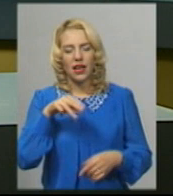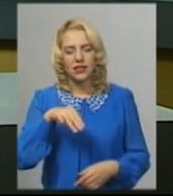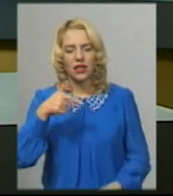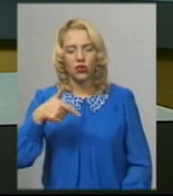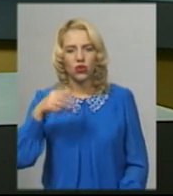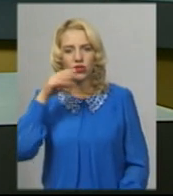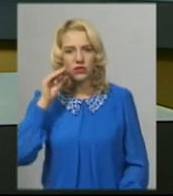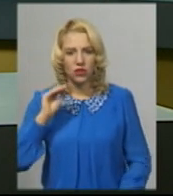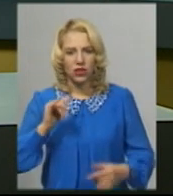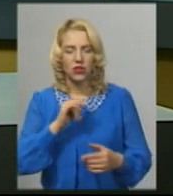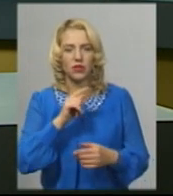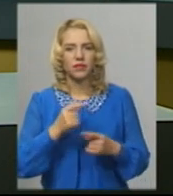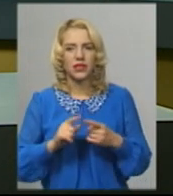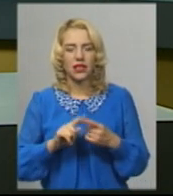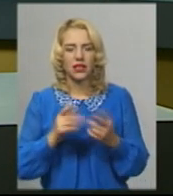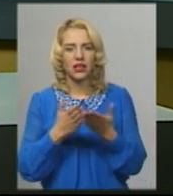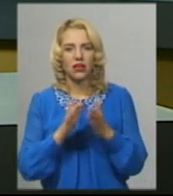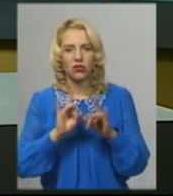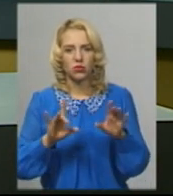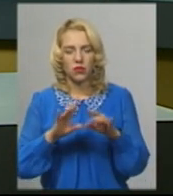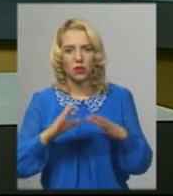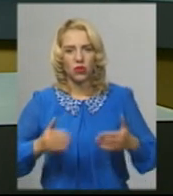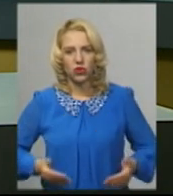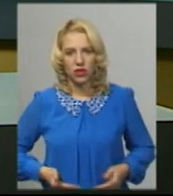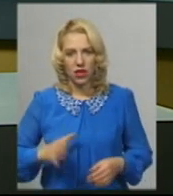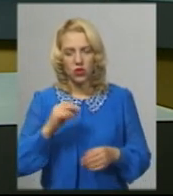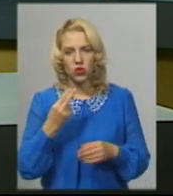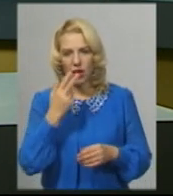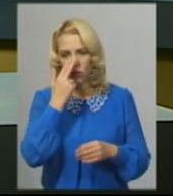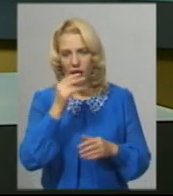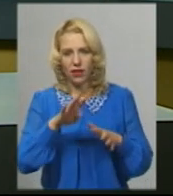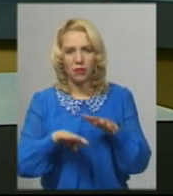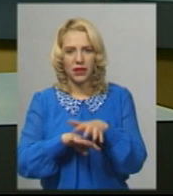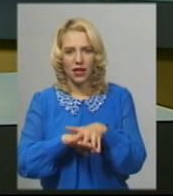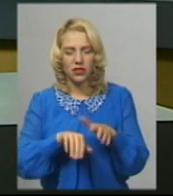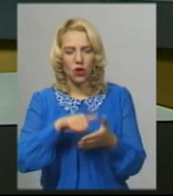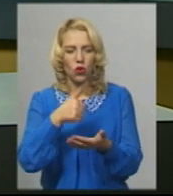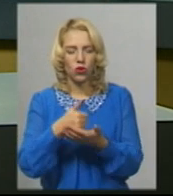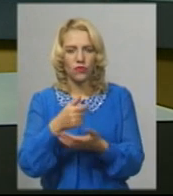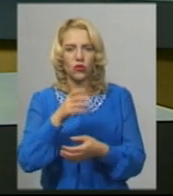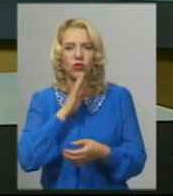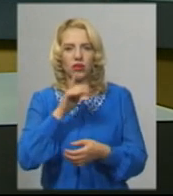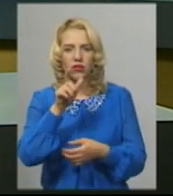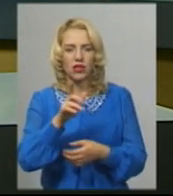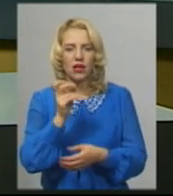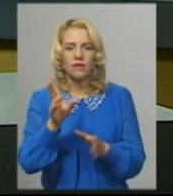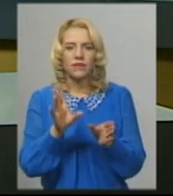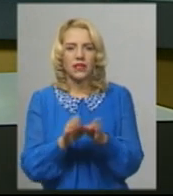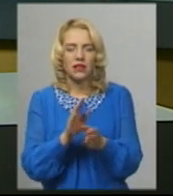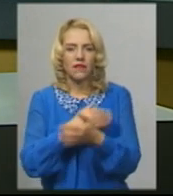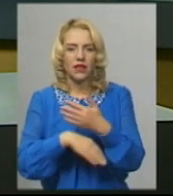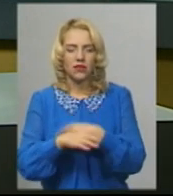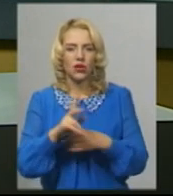Українського культурного фонду. Книга розповідає про життя та соціальну адаптацію головної героїні з інвалідністю, яка намагається